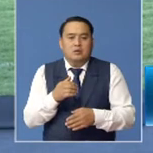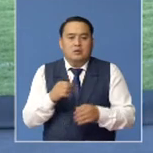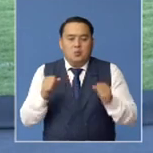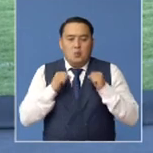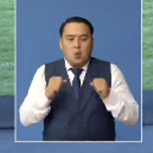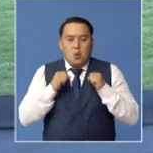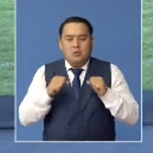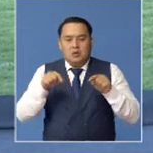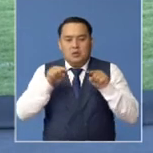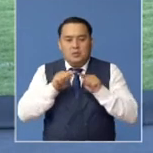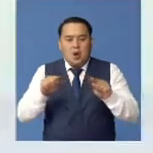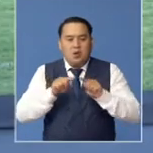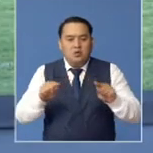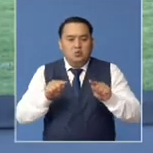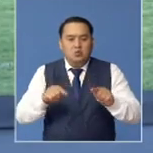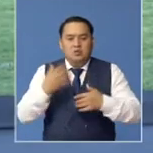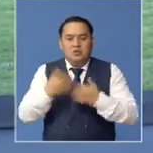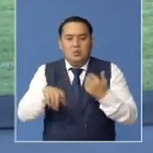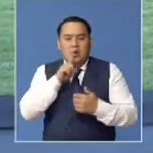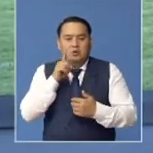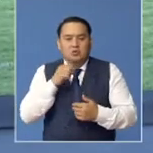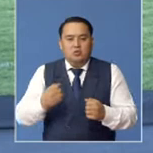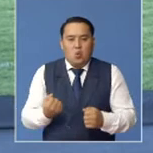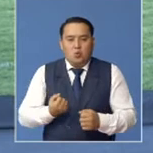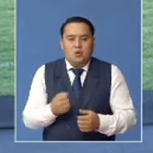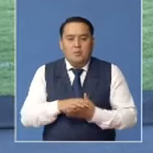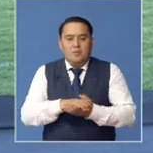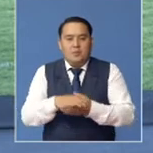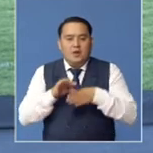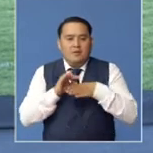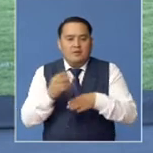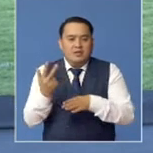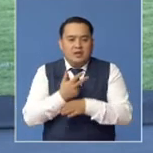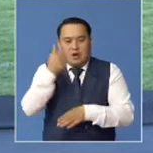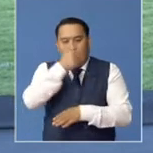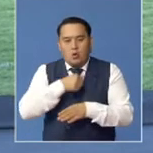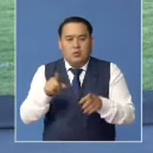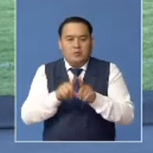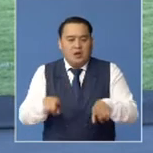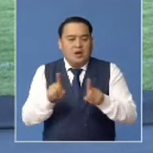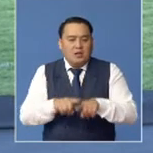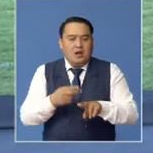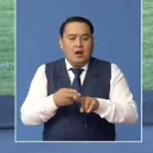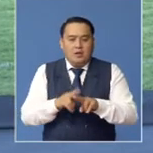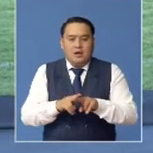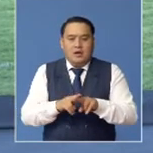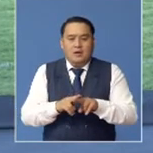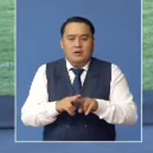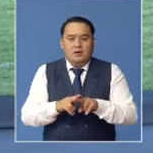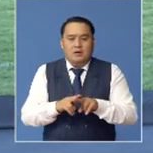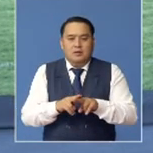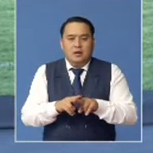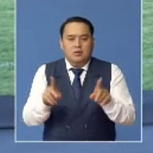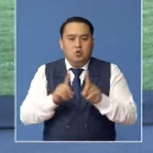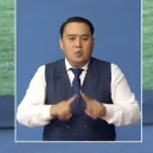спорта среди молодежи, товарищеский матч у нас уже проходит 3-й год подряд. И это